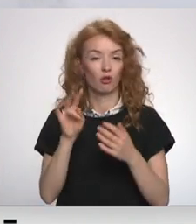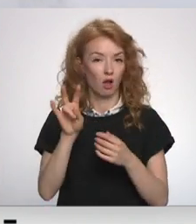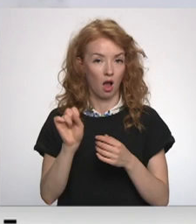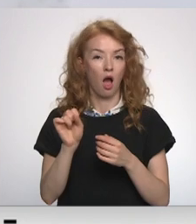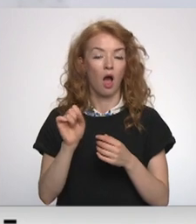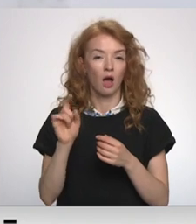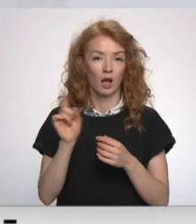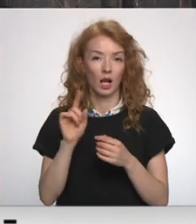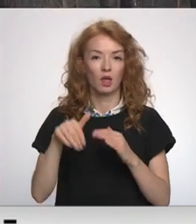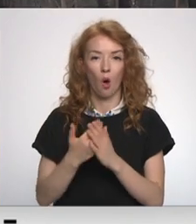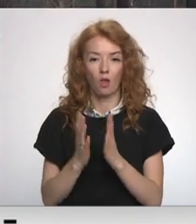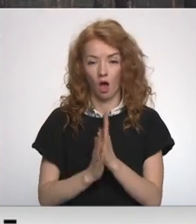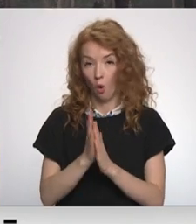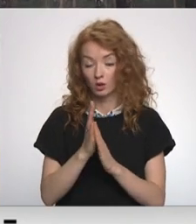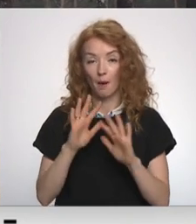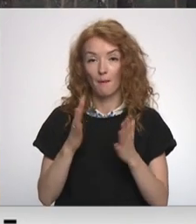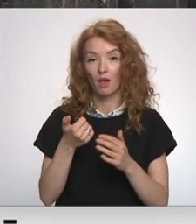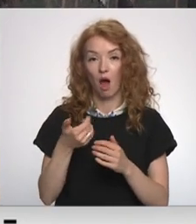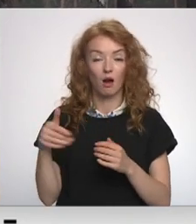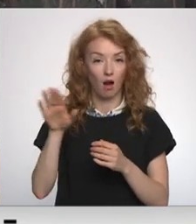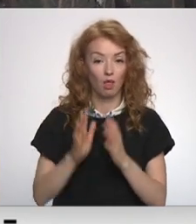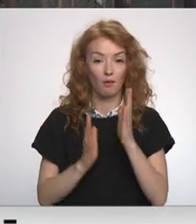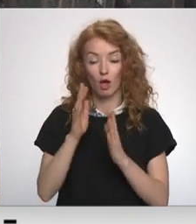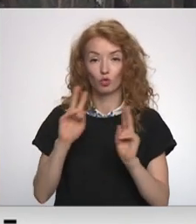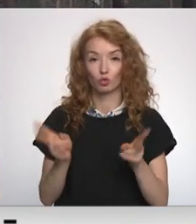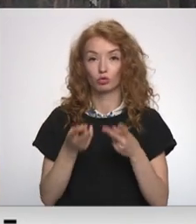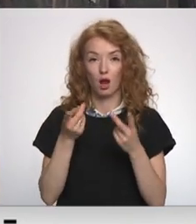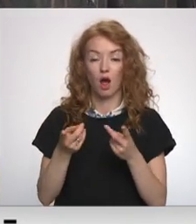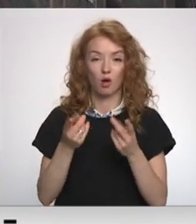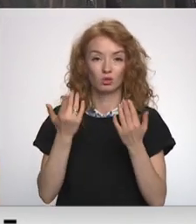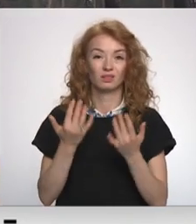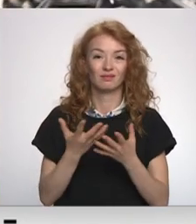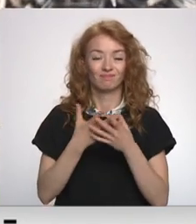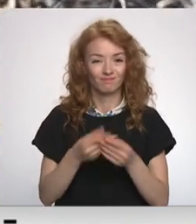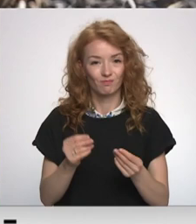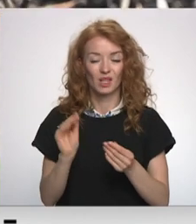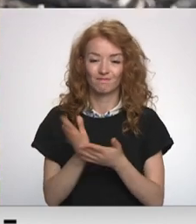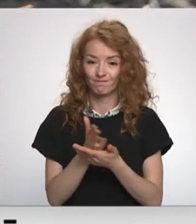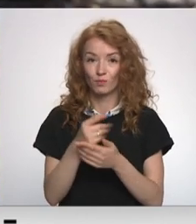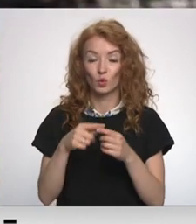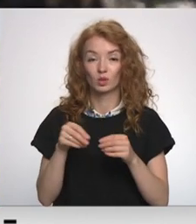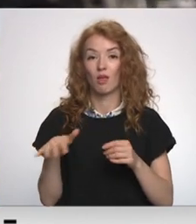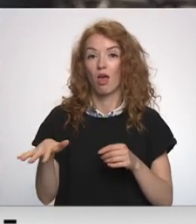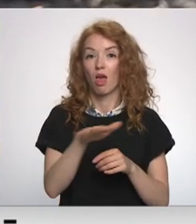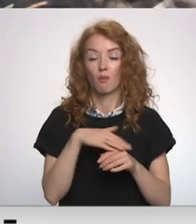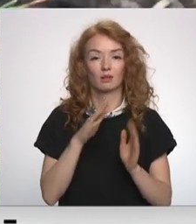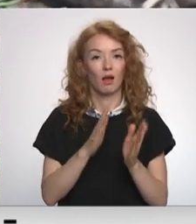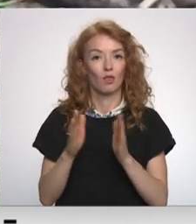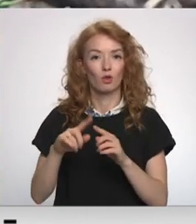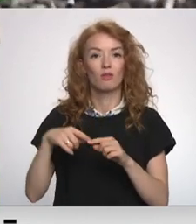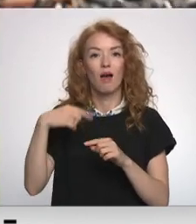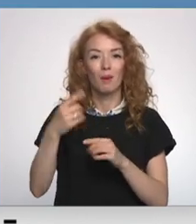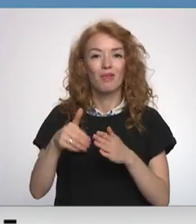hektāra sastāda jaunaudzes. Tikmēr Garkalnē meža ugunsgrēku seku likvidēšana turpināsies, un nākamgad zemi plānot sagatavot jaunu